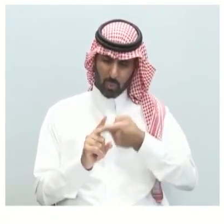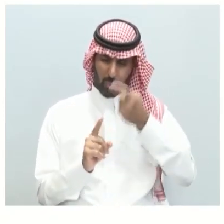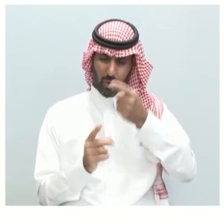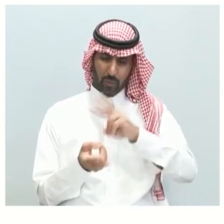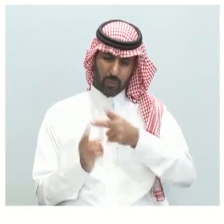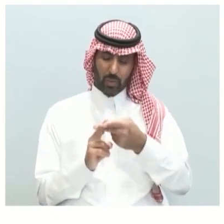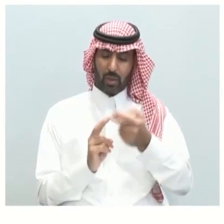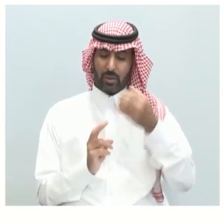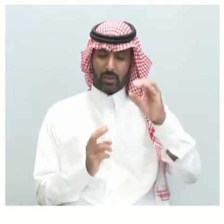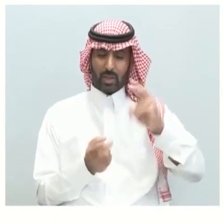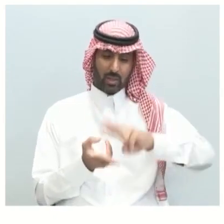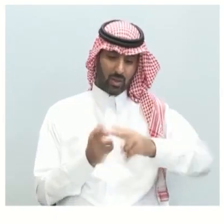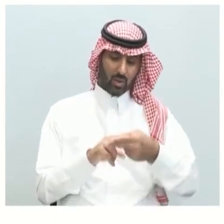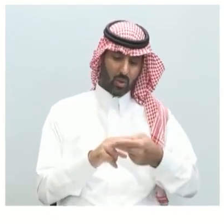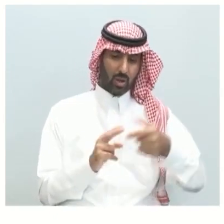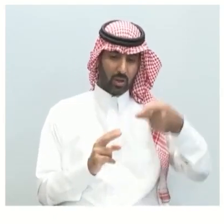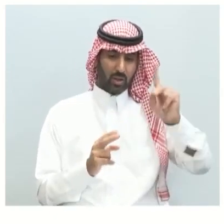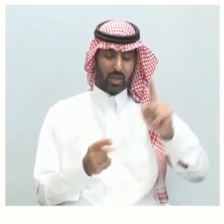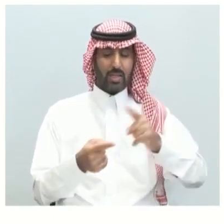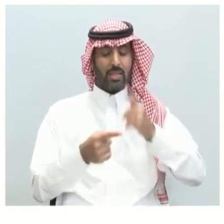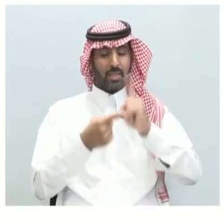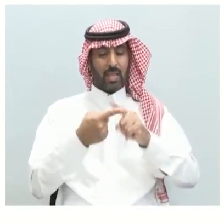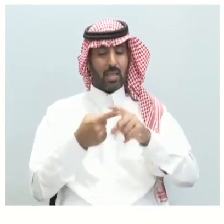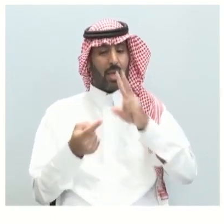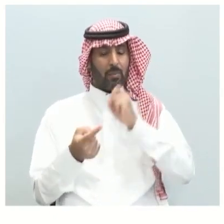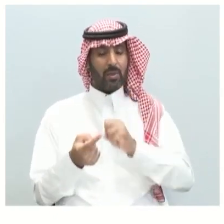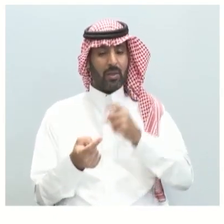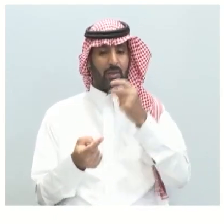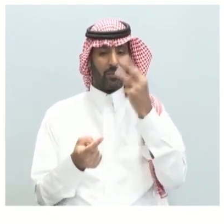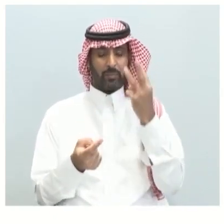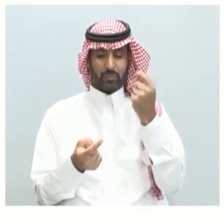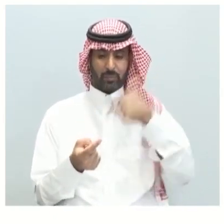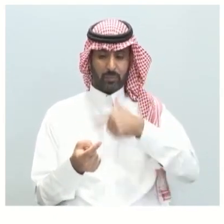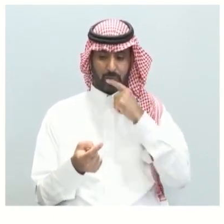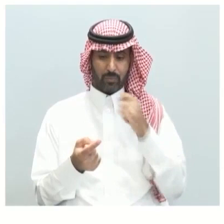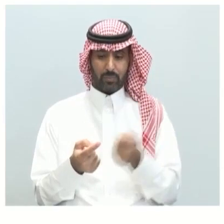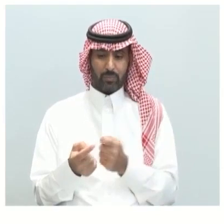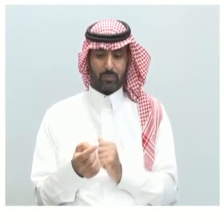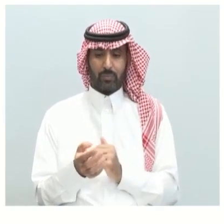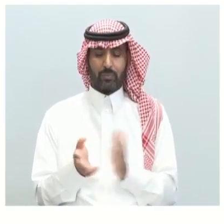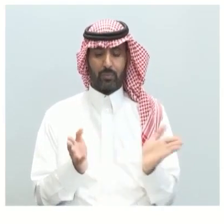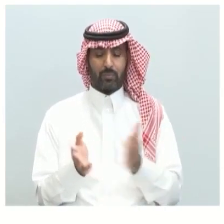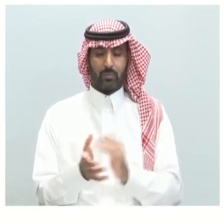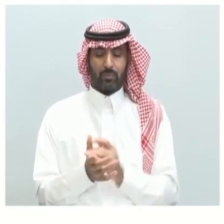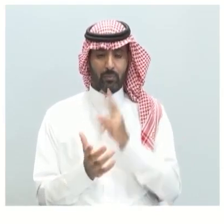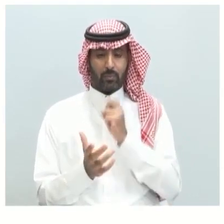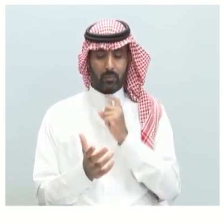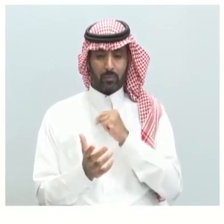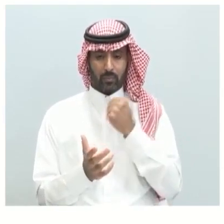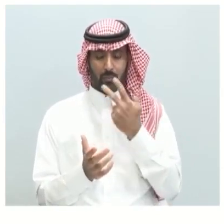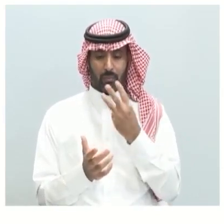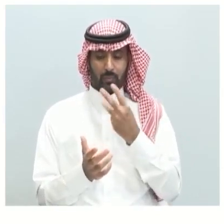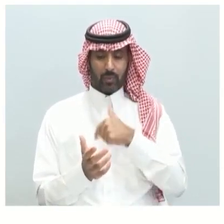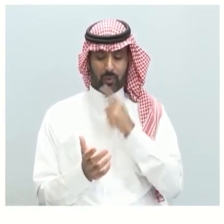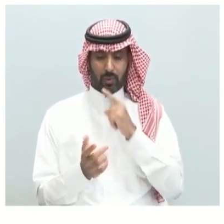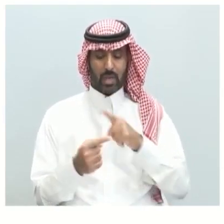الى الكلفن عن طريق جمعها مع 273 فهذه هي درجه الحراره الاولى جمعناها مع 273 اصبح